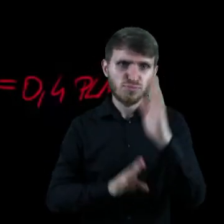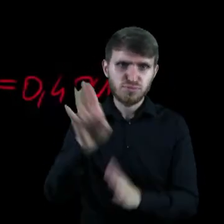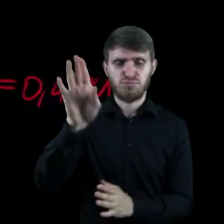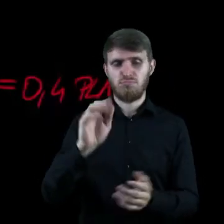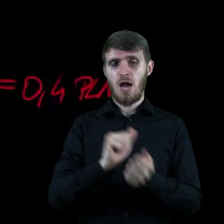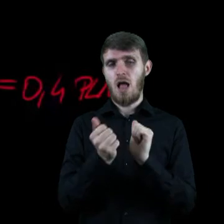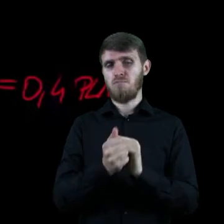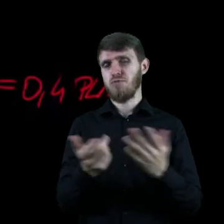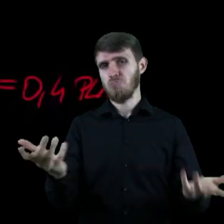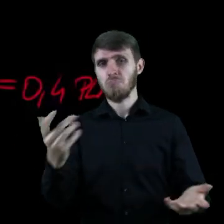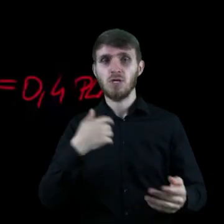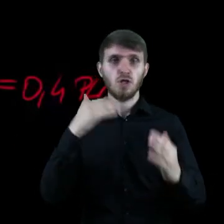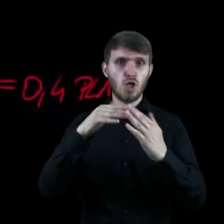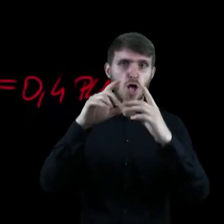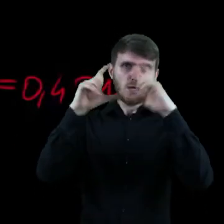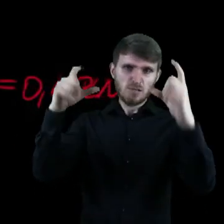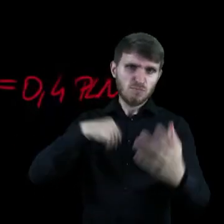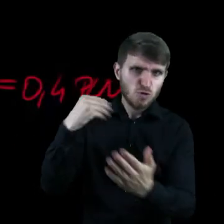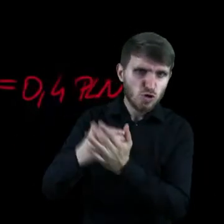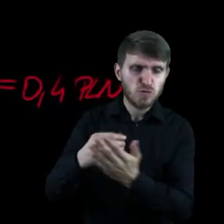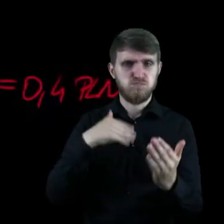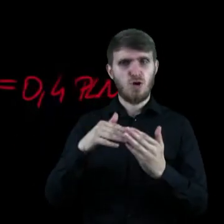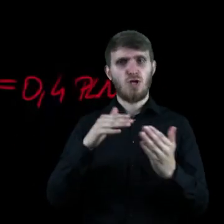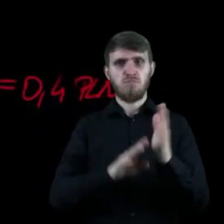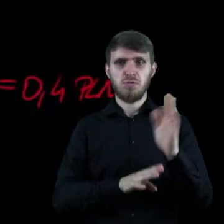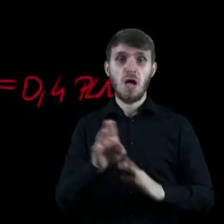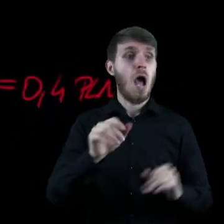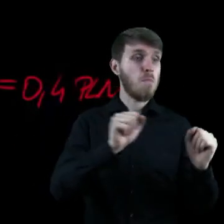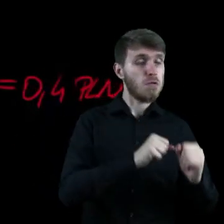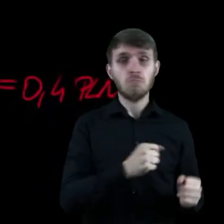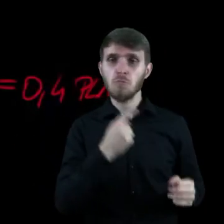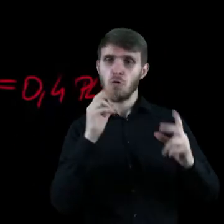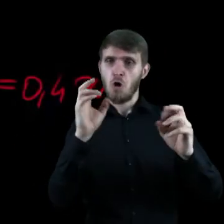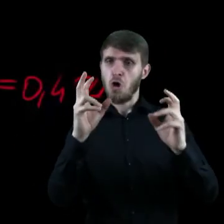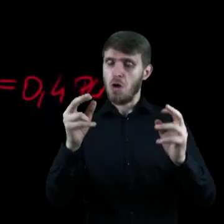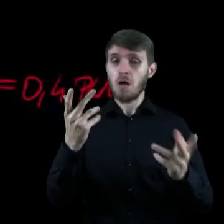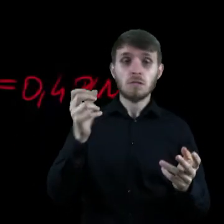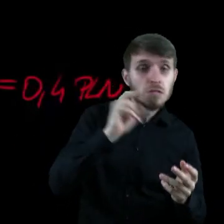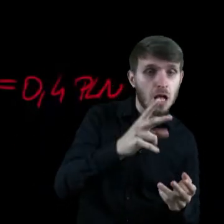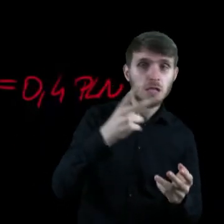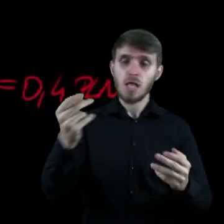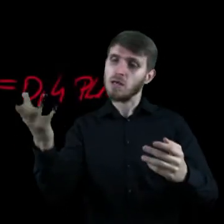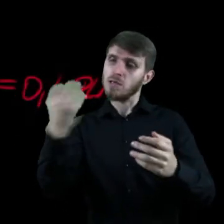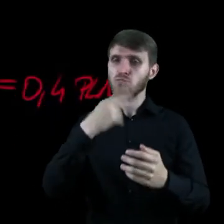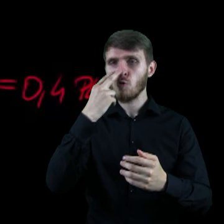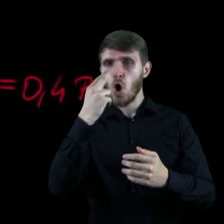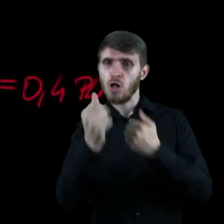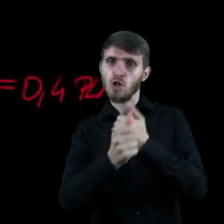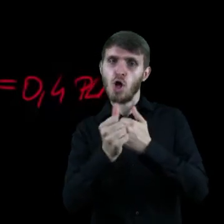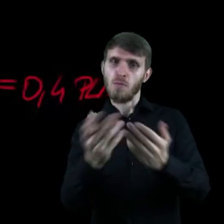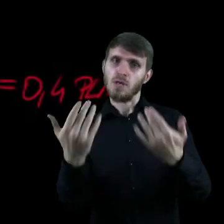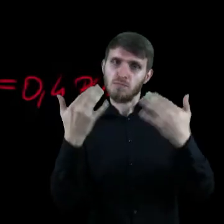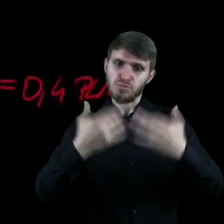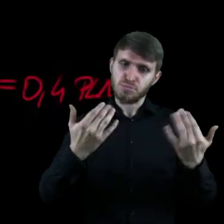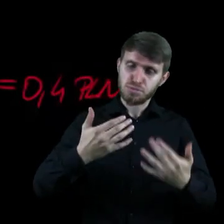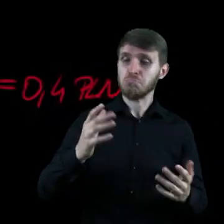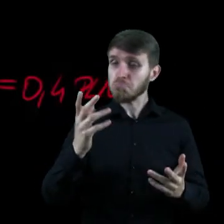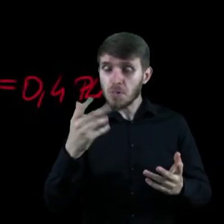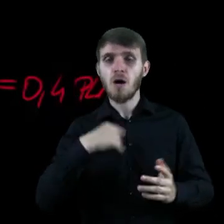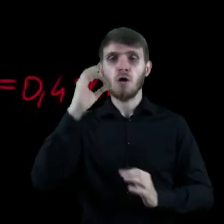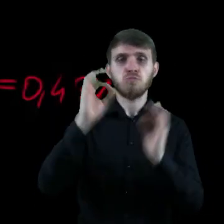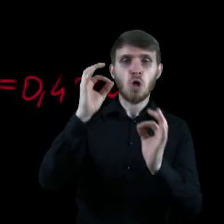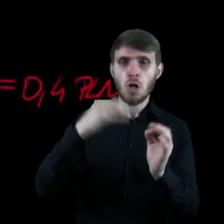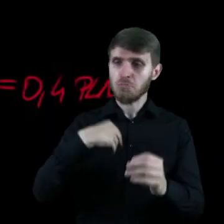żeby sfinansować działalność mojej spółki, bądź zakupić pewne nieruchomości, które są niezbędne. No i bank mówi tak albo nie i mówi,